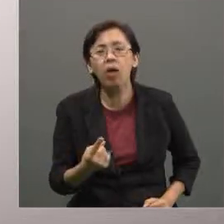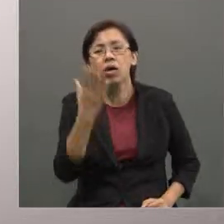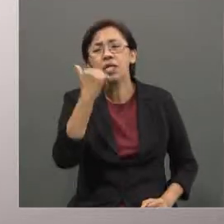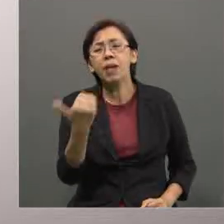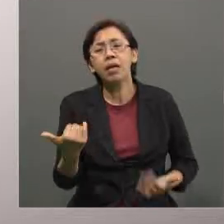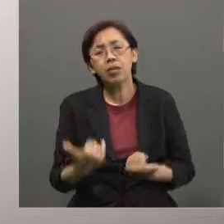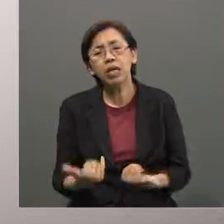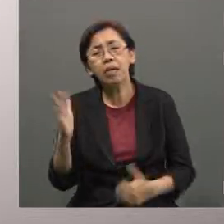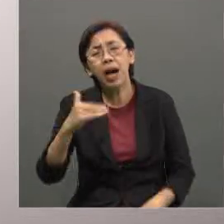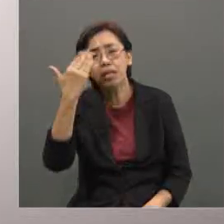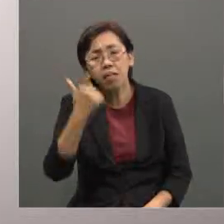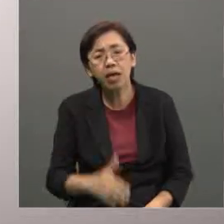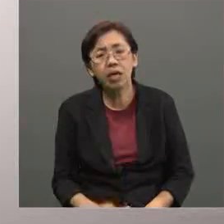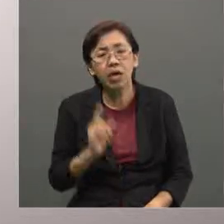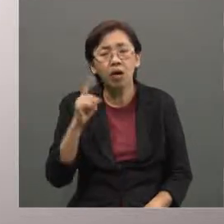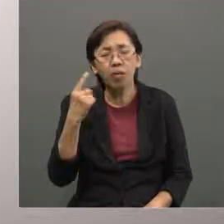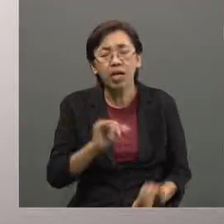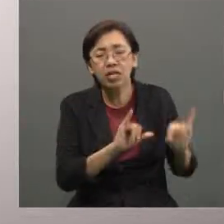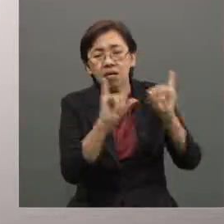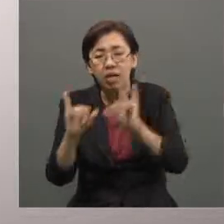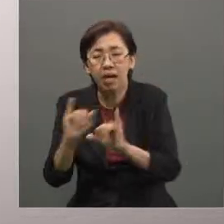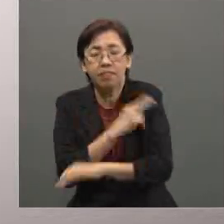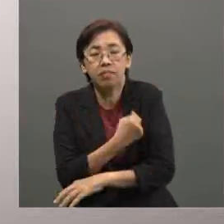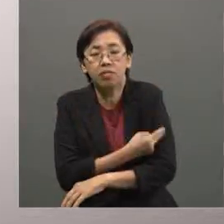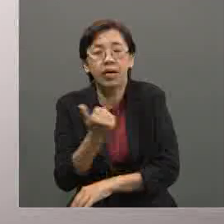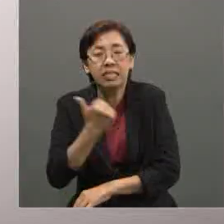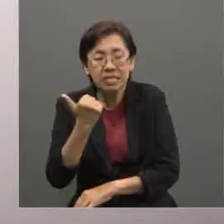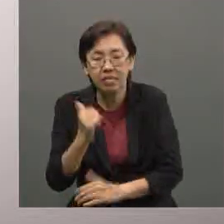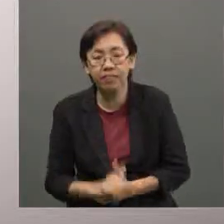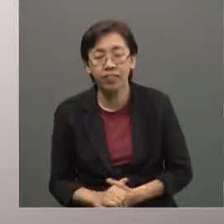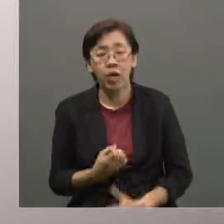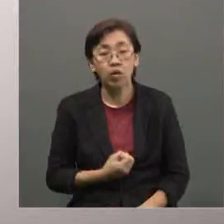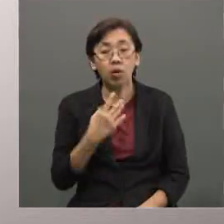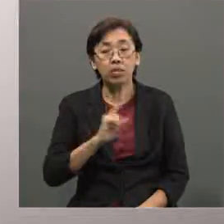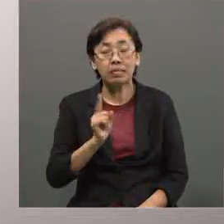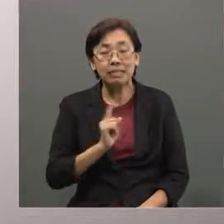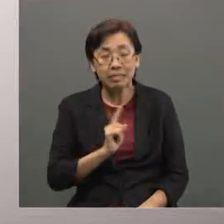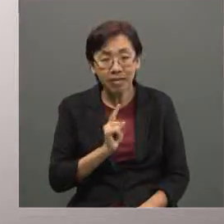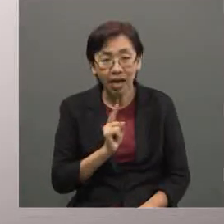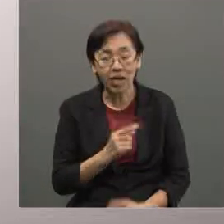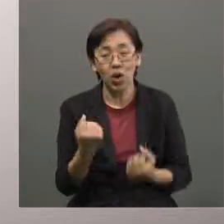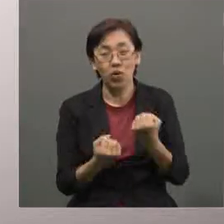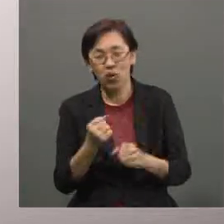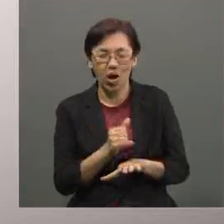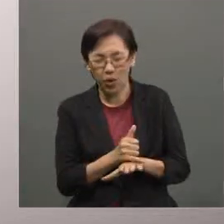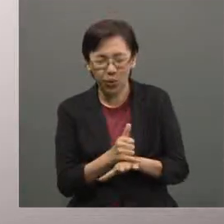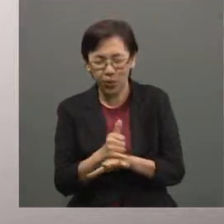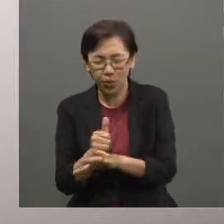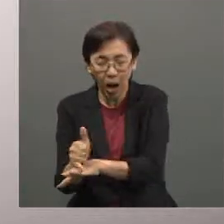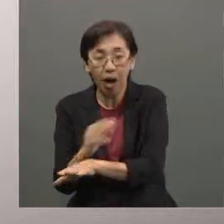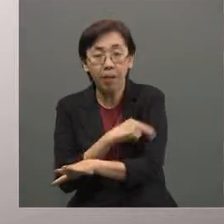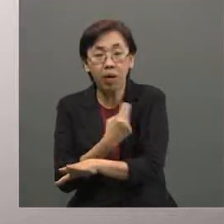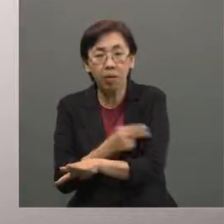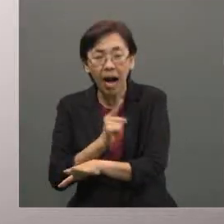ตอนนี ้ แล้วกลายเป็นว่าต้องย้ายโรงพยาบาลนะครับแต่ที่มันน่าตกใจไปอีกคือระหว่างที่อยู่ในรถย้ายโรงพยาบาลอยู่เนี่ย